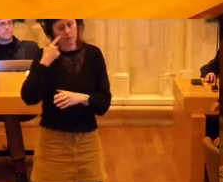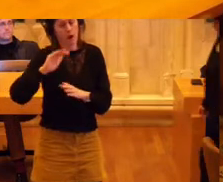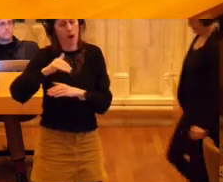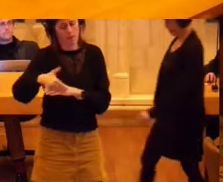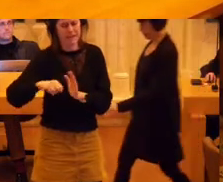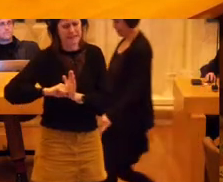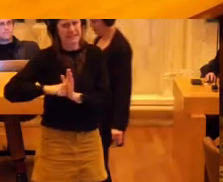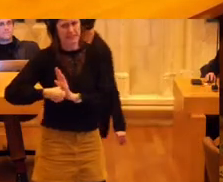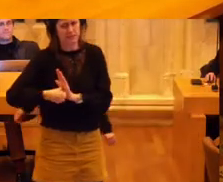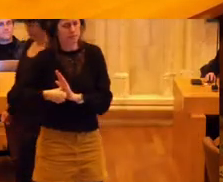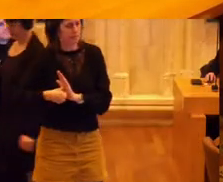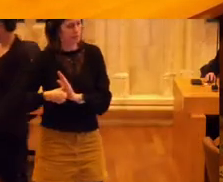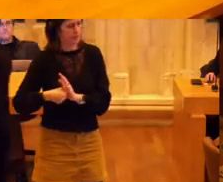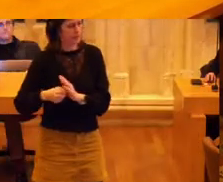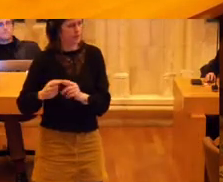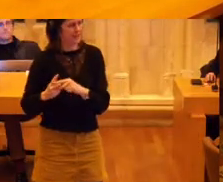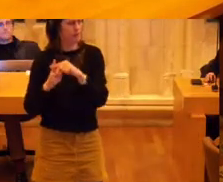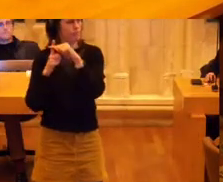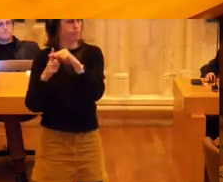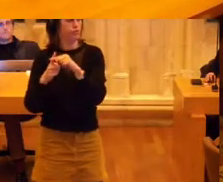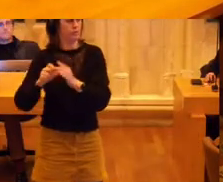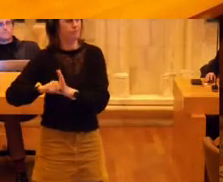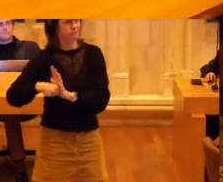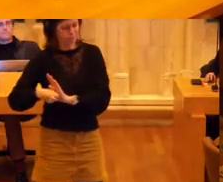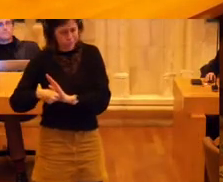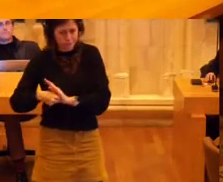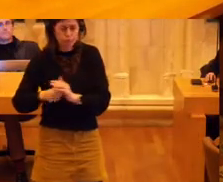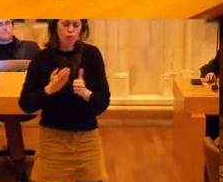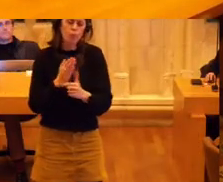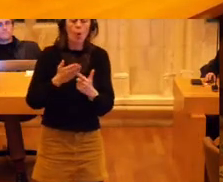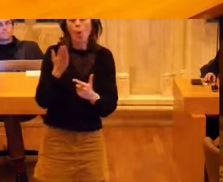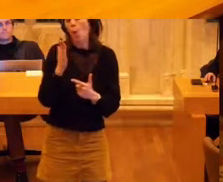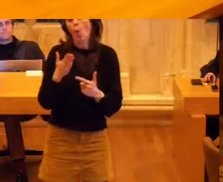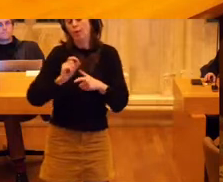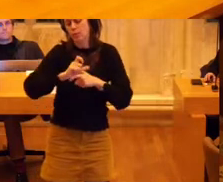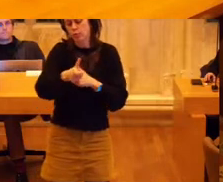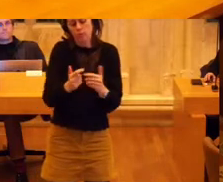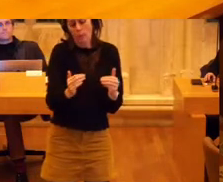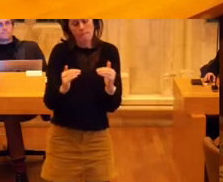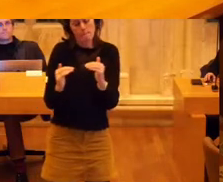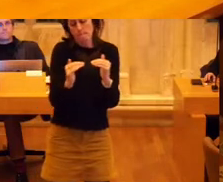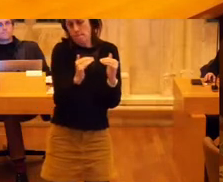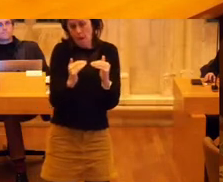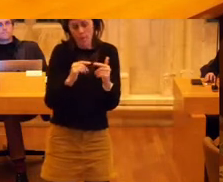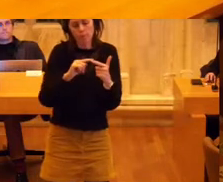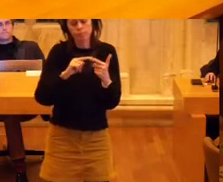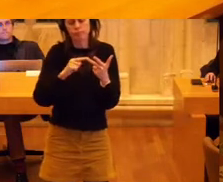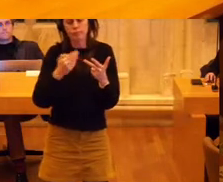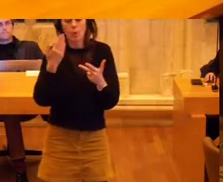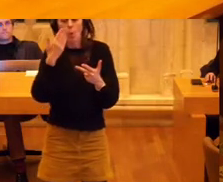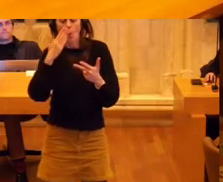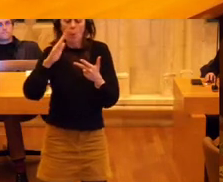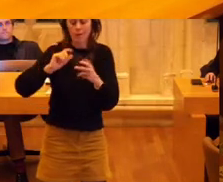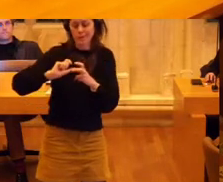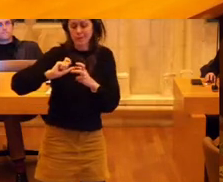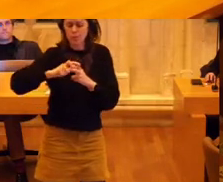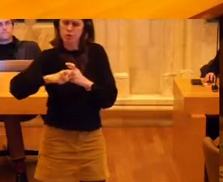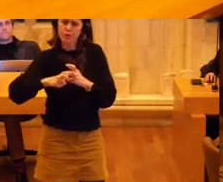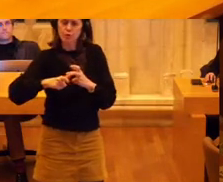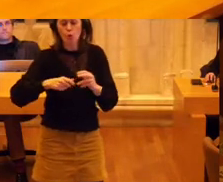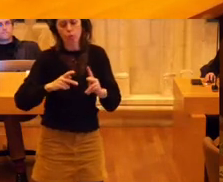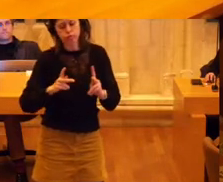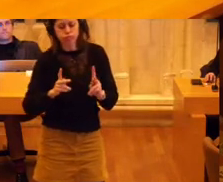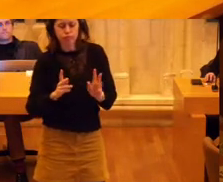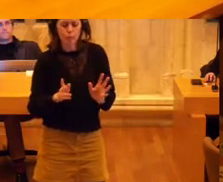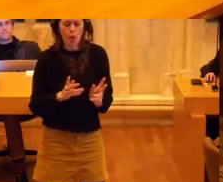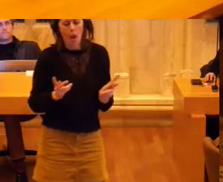elles seront remarquées avec un petit plus. Des dispositifs qui sont finalement similaires au RLP actuel. Et puis des dispositions qui sont un petit peu moins restrictives